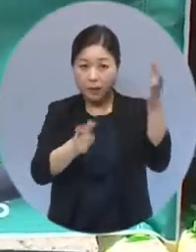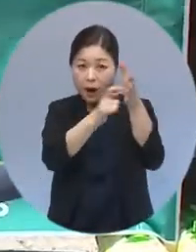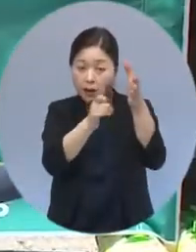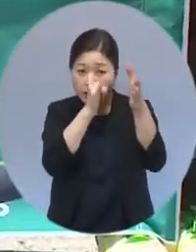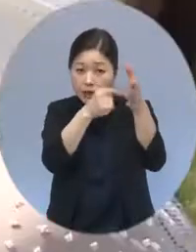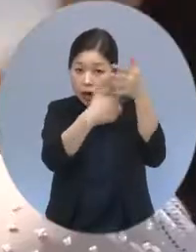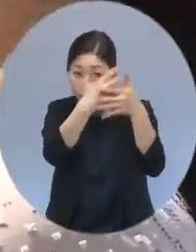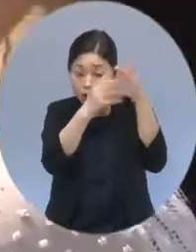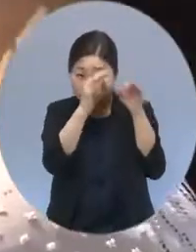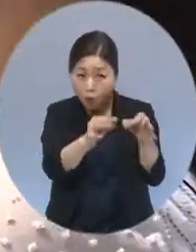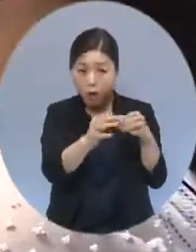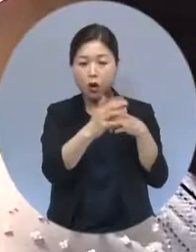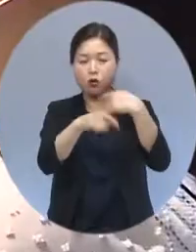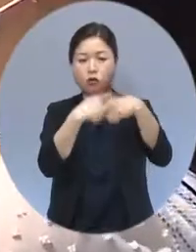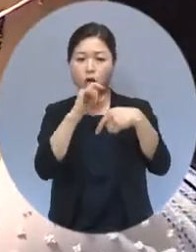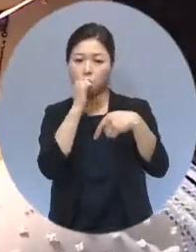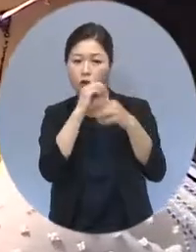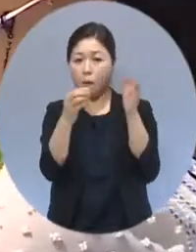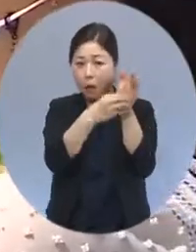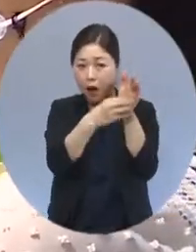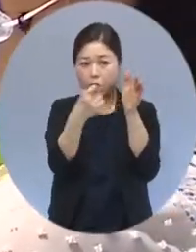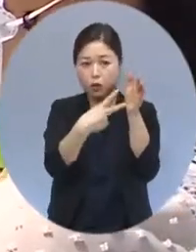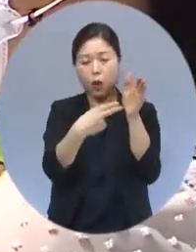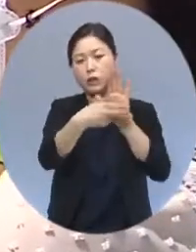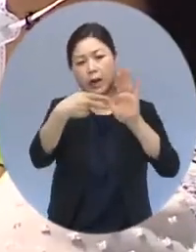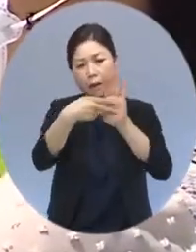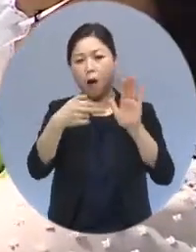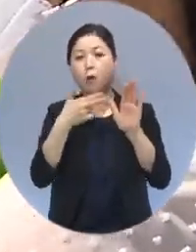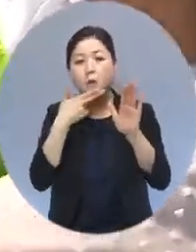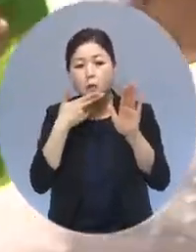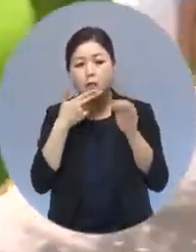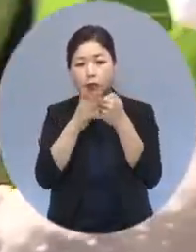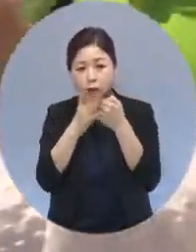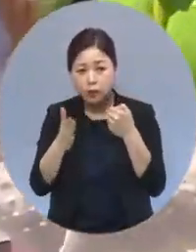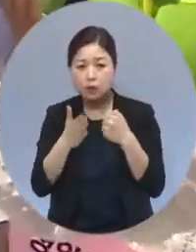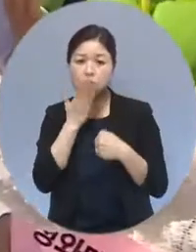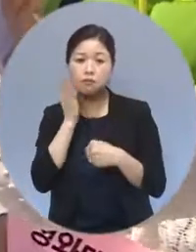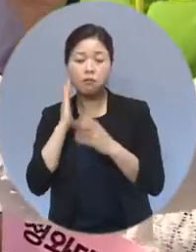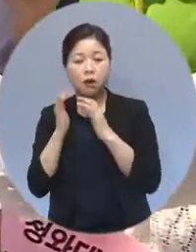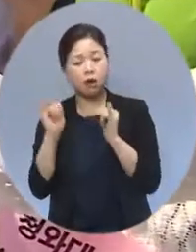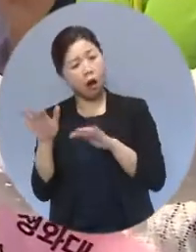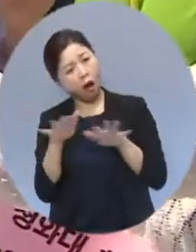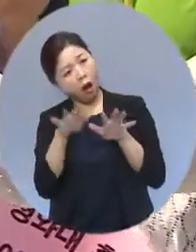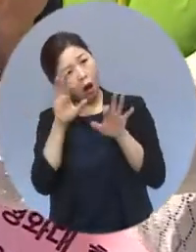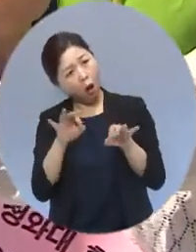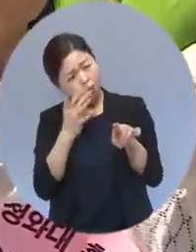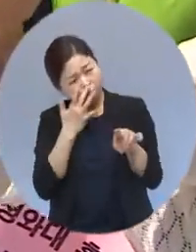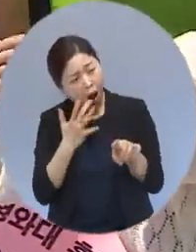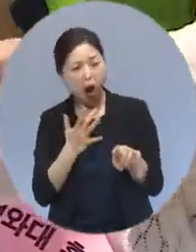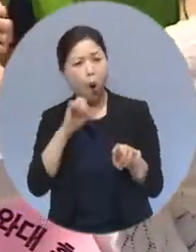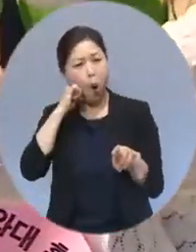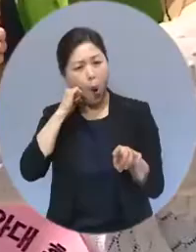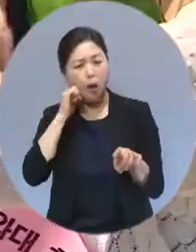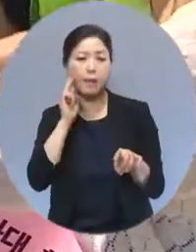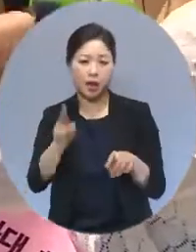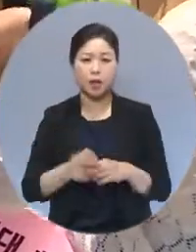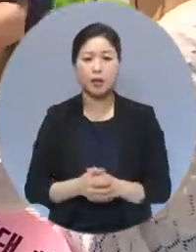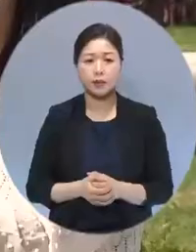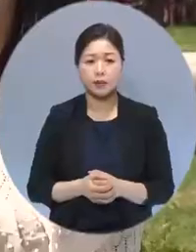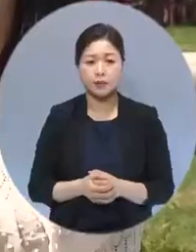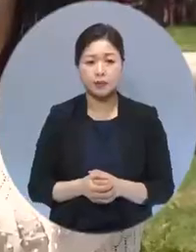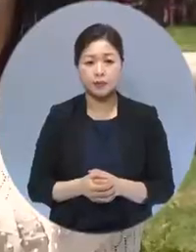등에서 별도의 수어 통역과 자막이 제공되지 않아 청각장애인들의 어려움이 가중되고 있는 상황입니다.